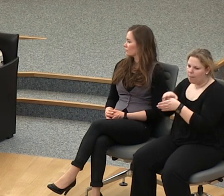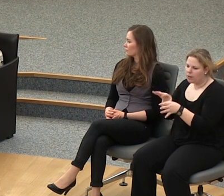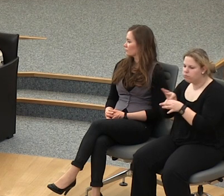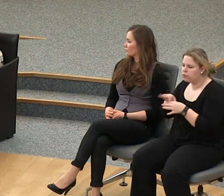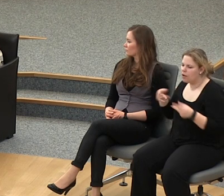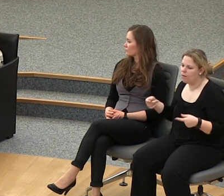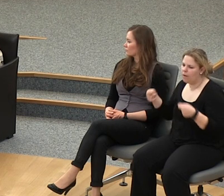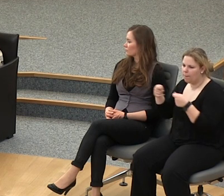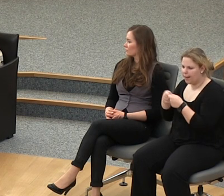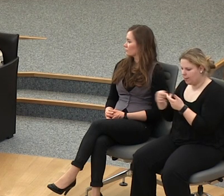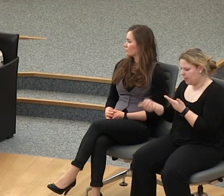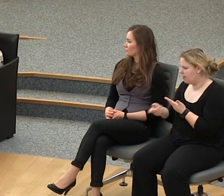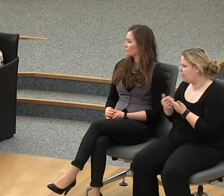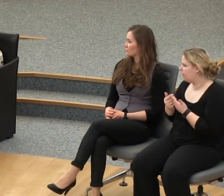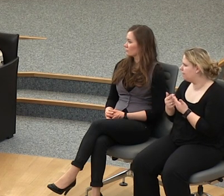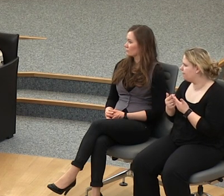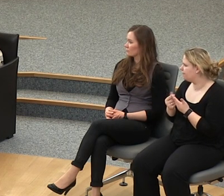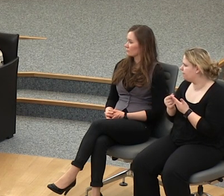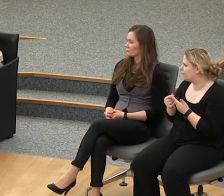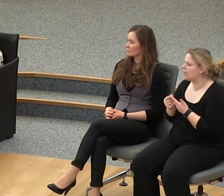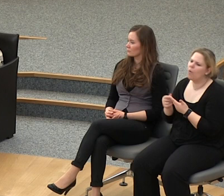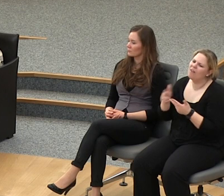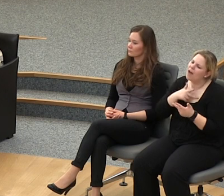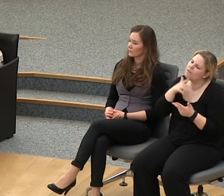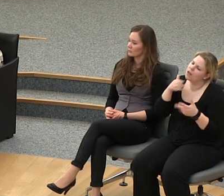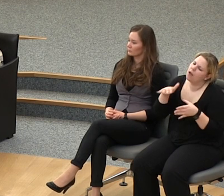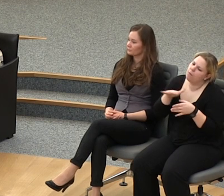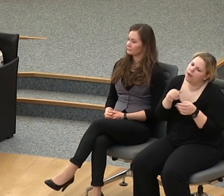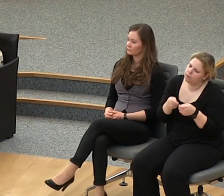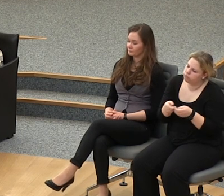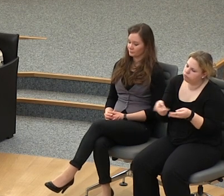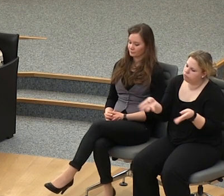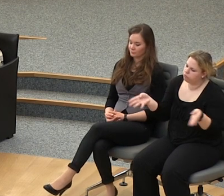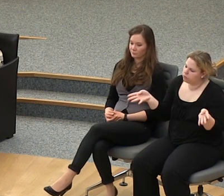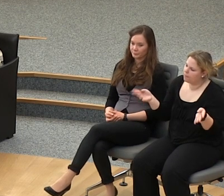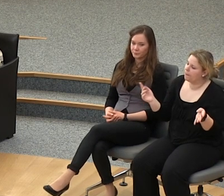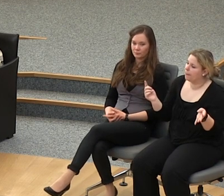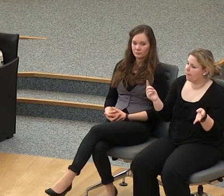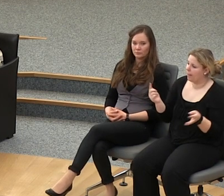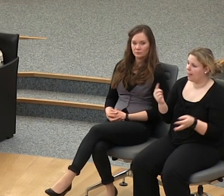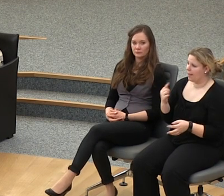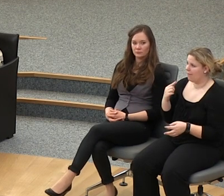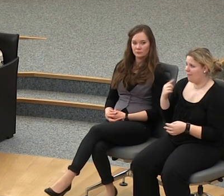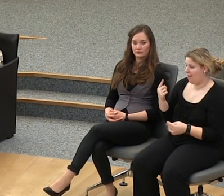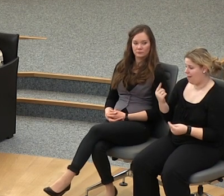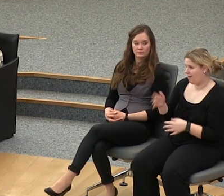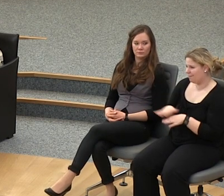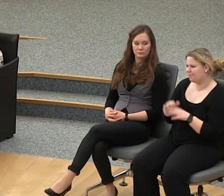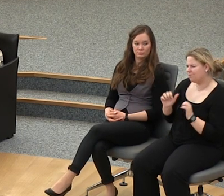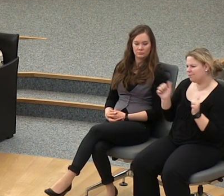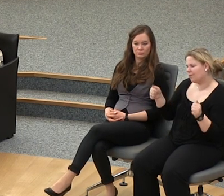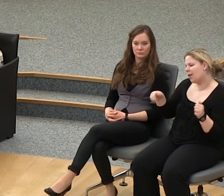Menschen mit Behinderungen. Das ist ja sehr umfänglich. Wir erleben im Moment